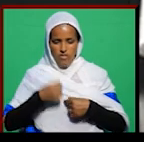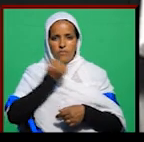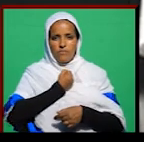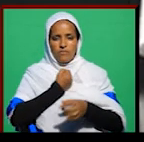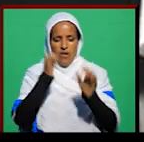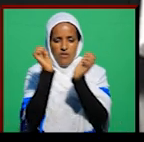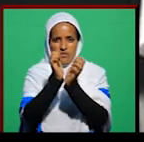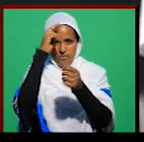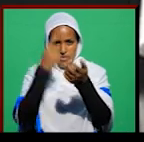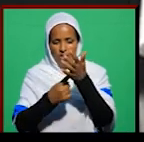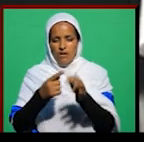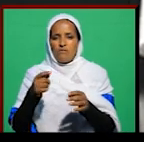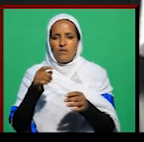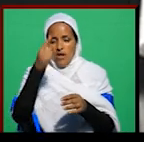በማሰር